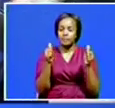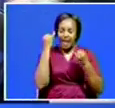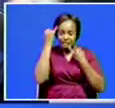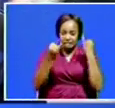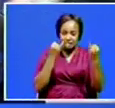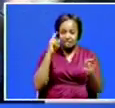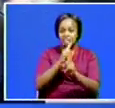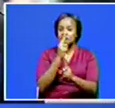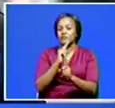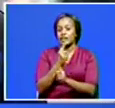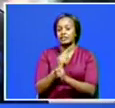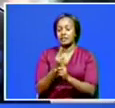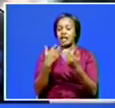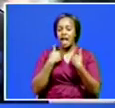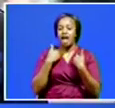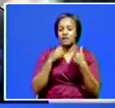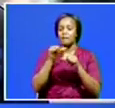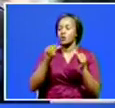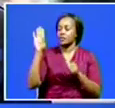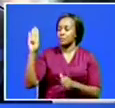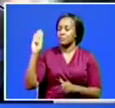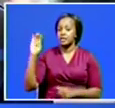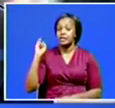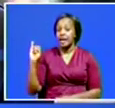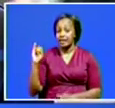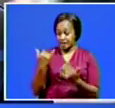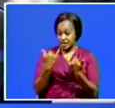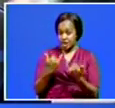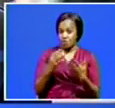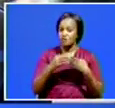kuhusu mapendekezo ya jopokazi la BBI, na sasa